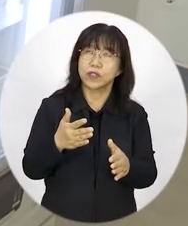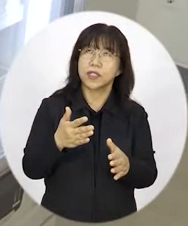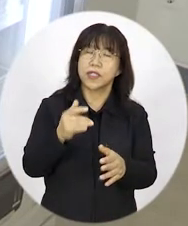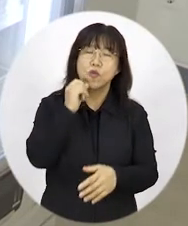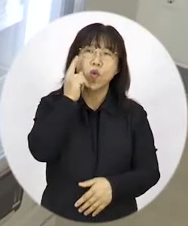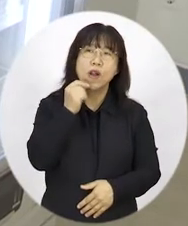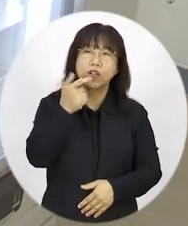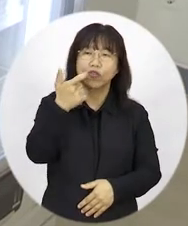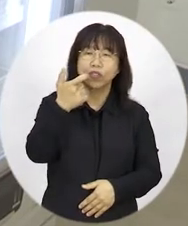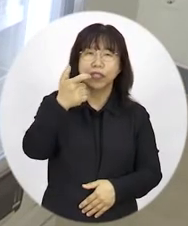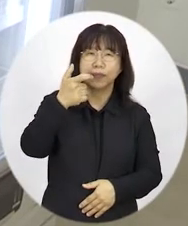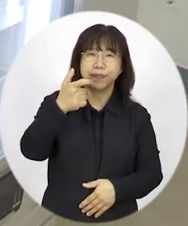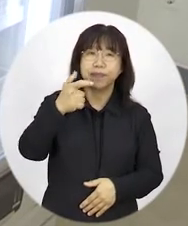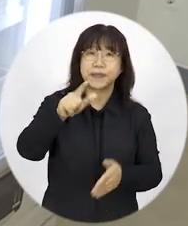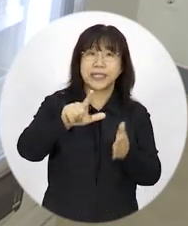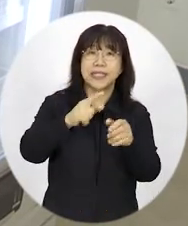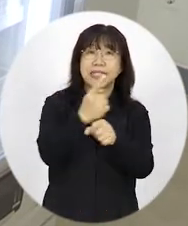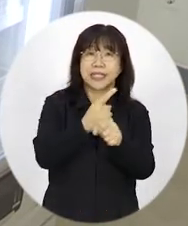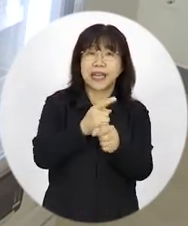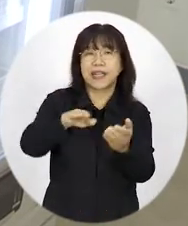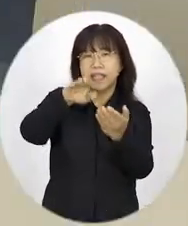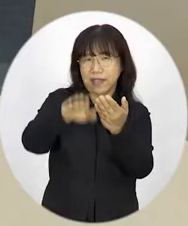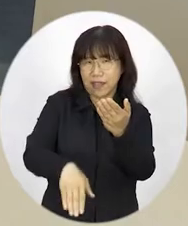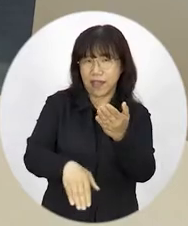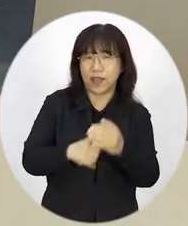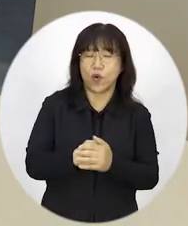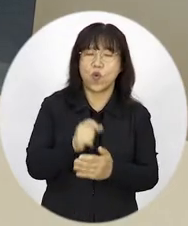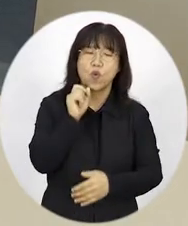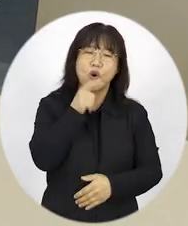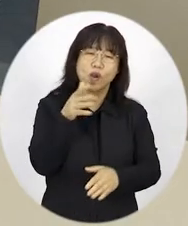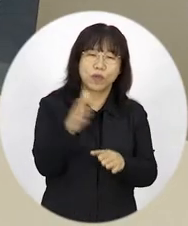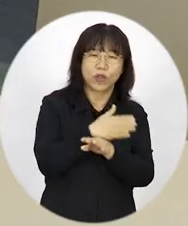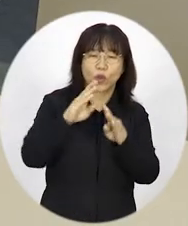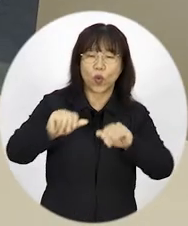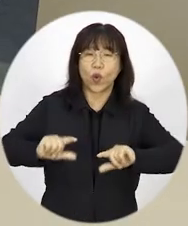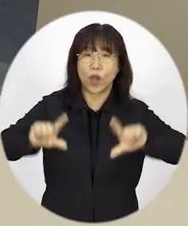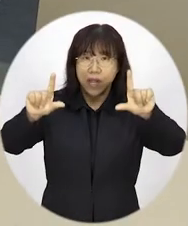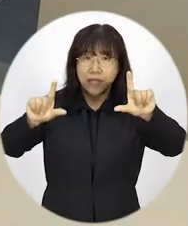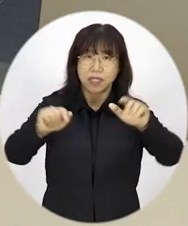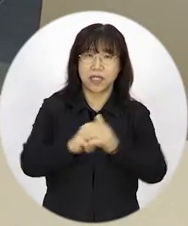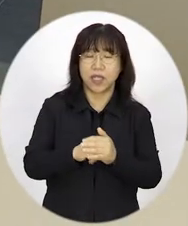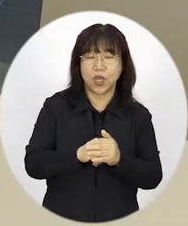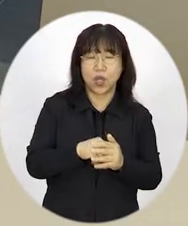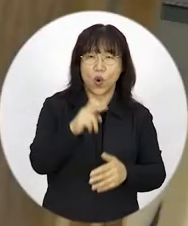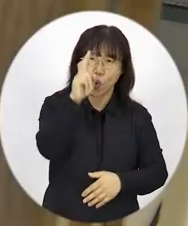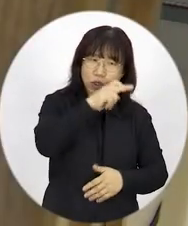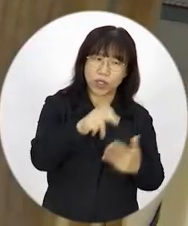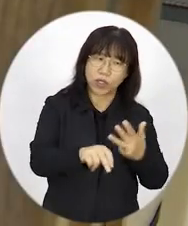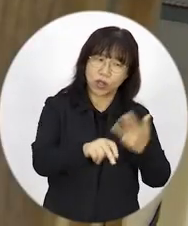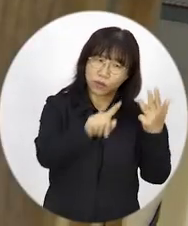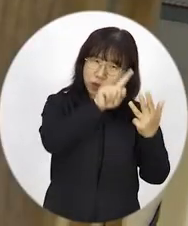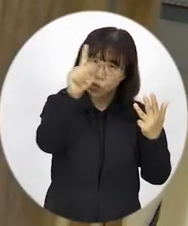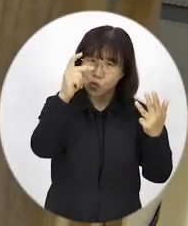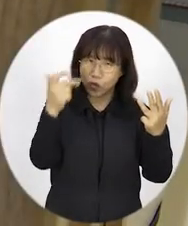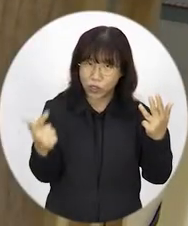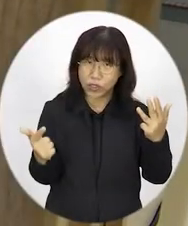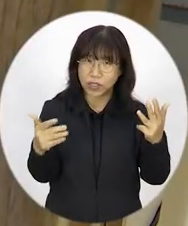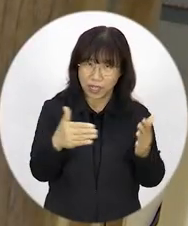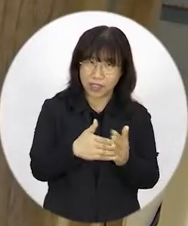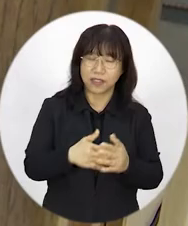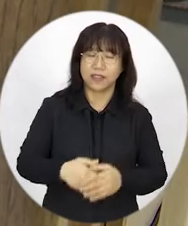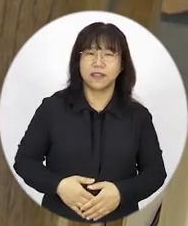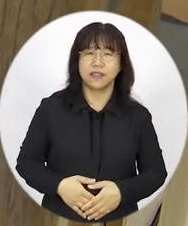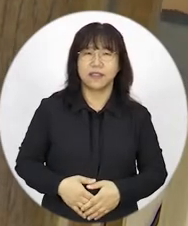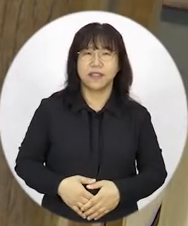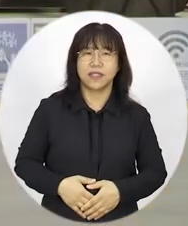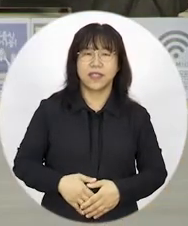4배로 근무합니다. 운영시간은 매주 월요일부터 토요일 오전 8시부터 오후 8시까지입니다.